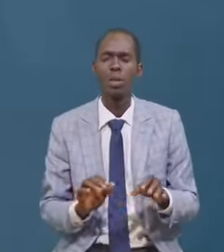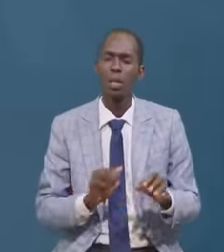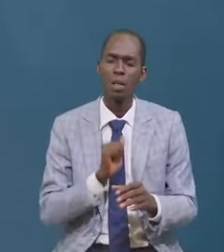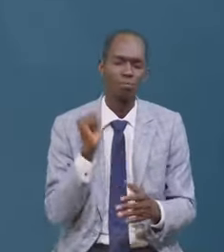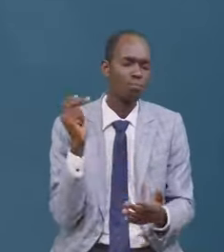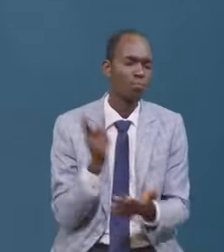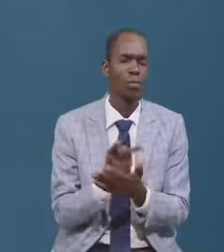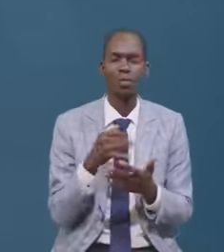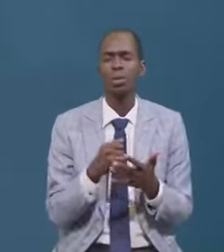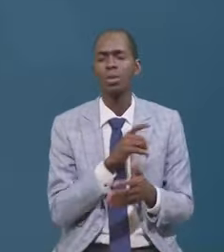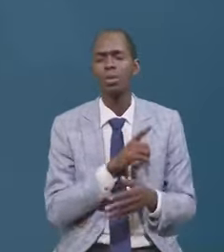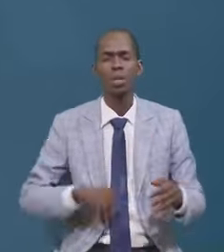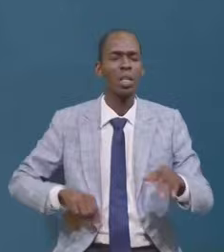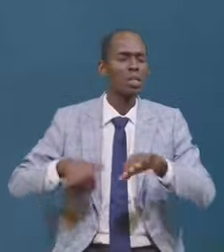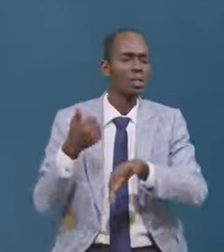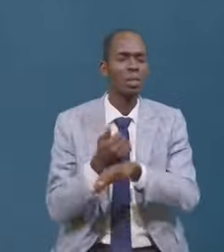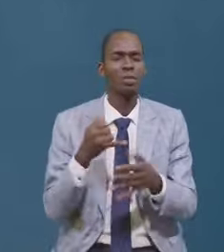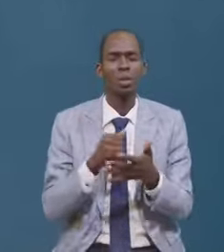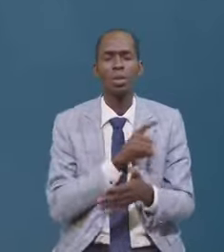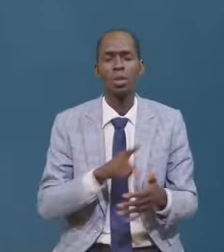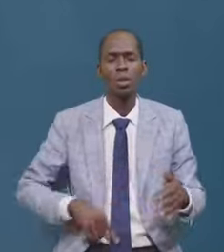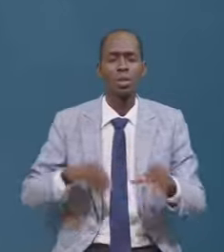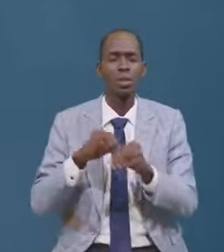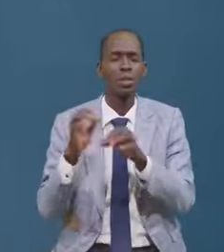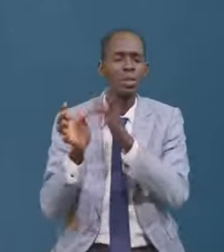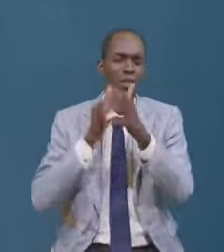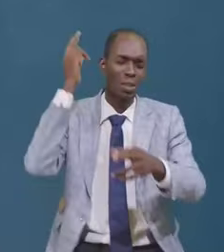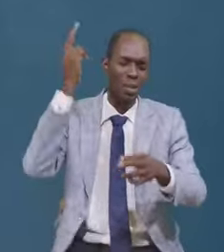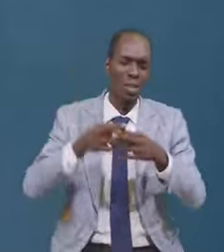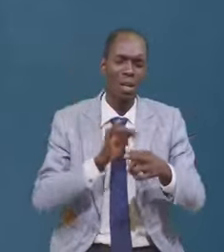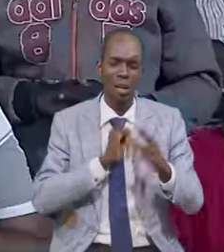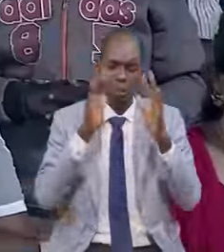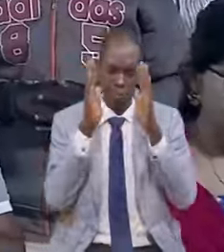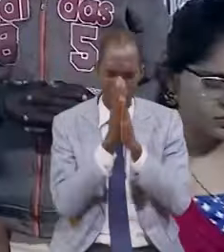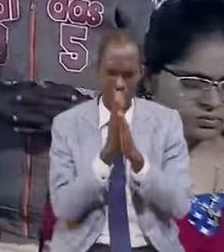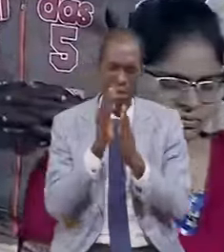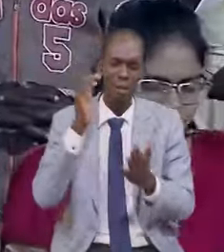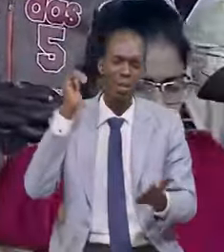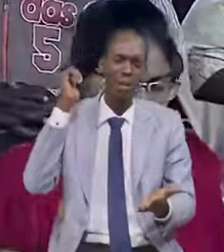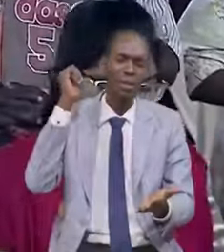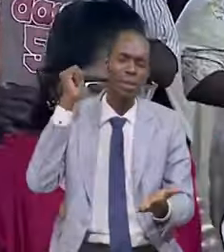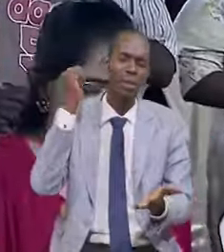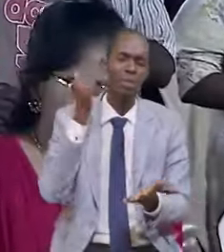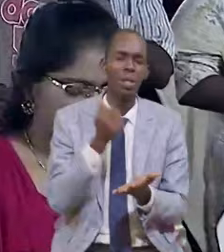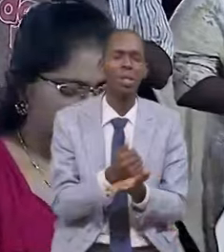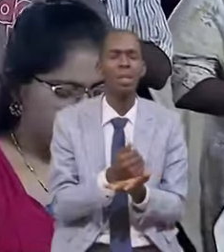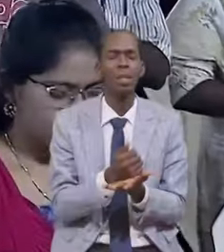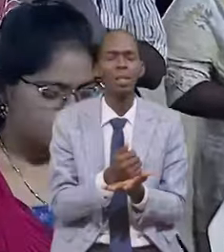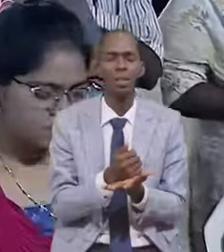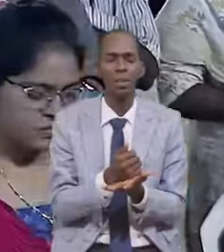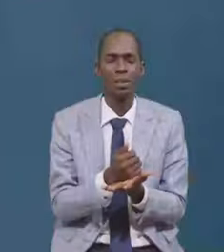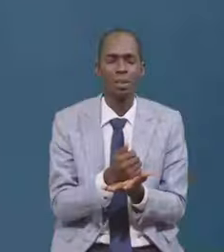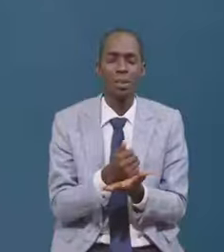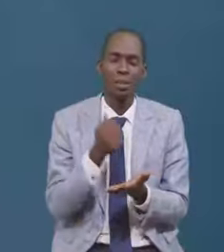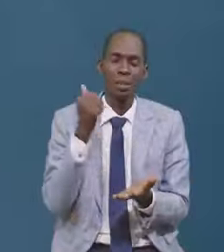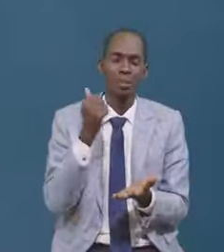లార్డ్. నిర్ధారించండి ప్రభు. జీసస్ నేమ్ ఐ ప్రే. యేసు నామములో నేను ప్రార్థిస్తున్నాను.